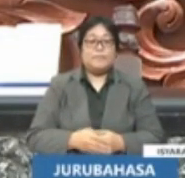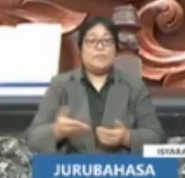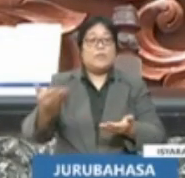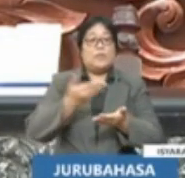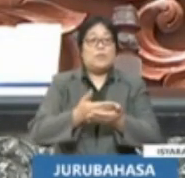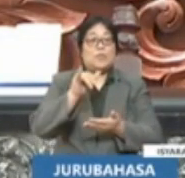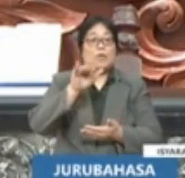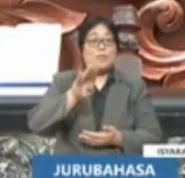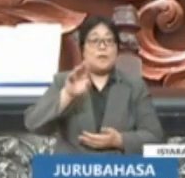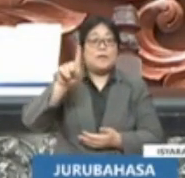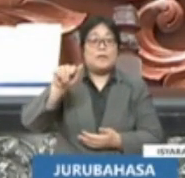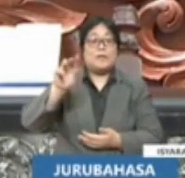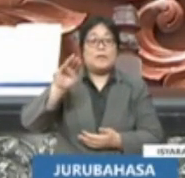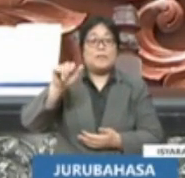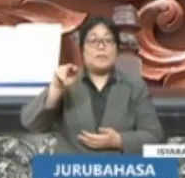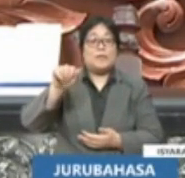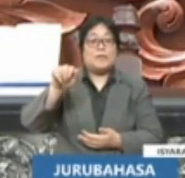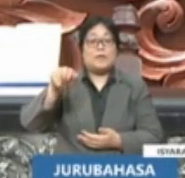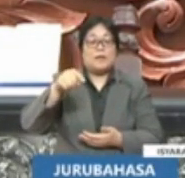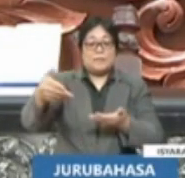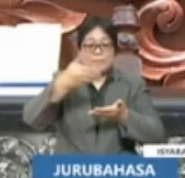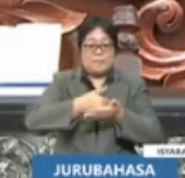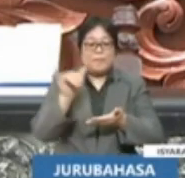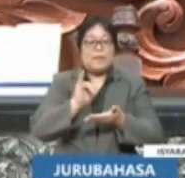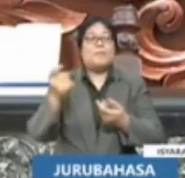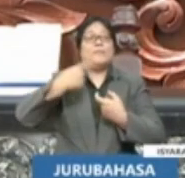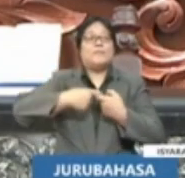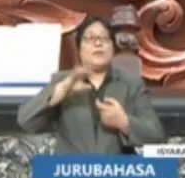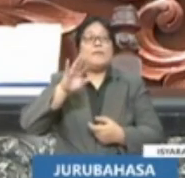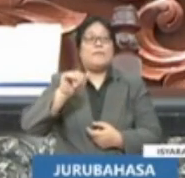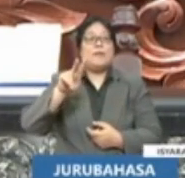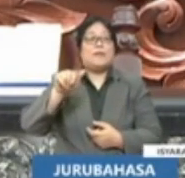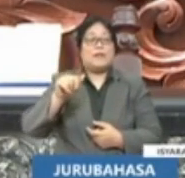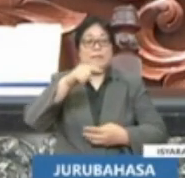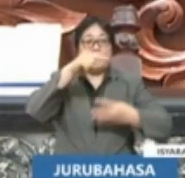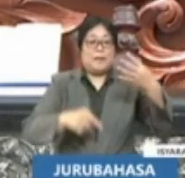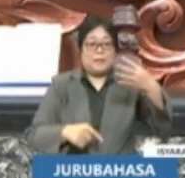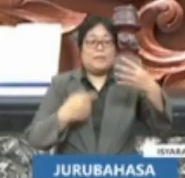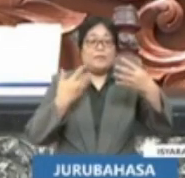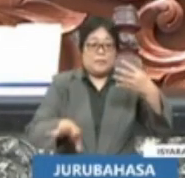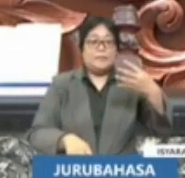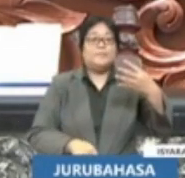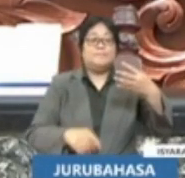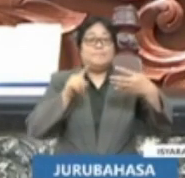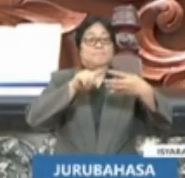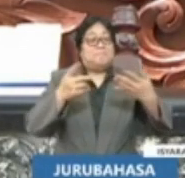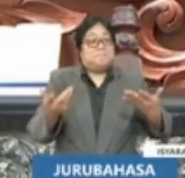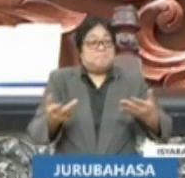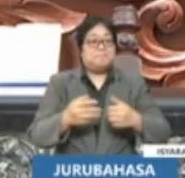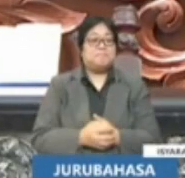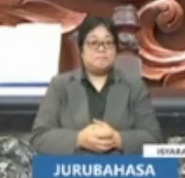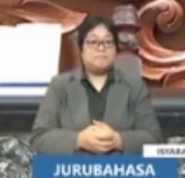yang Berhormat Damansara berikan kepada saya pun melibatkan fakta. Empat fakta telah dibangkitkan, terutamanya sama